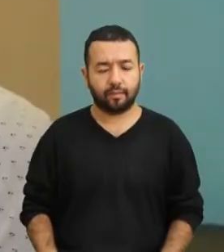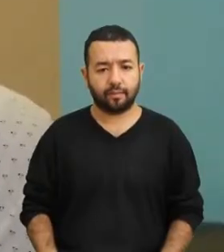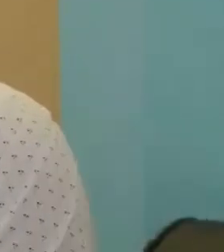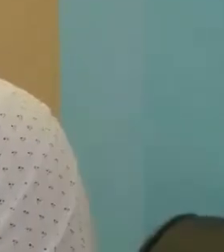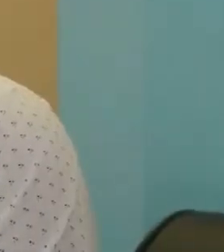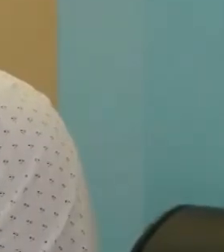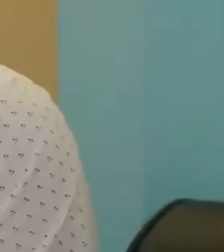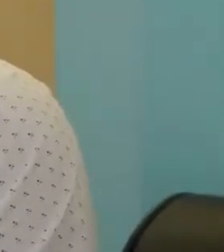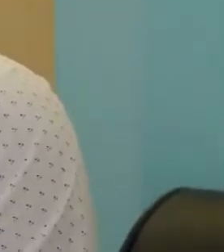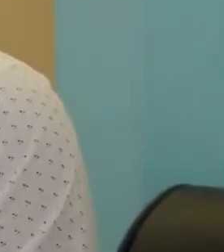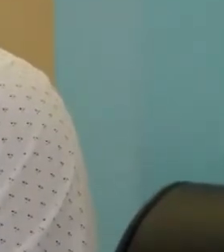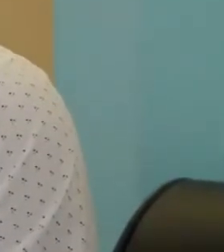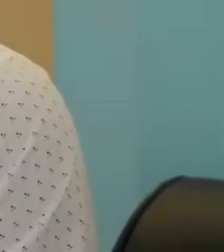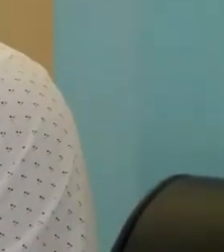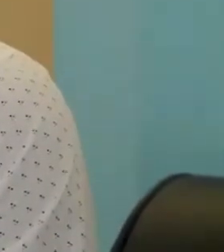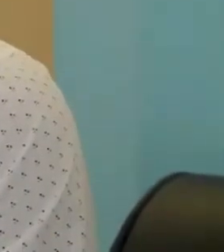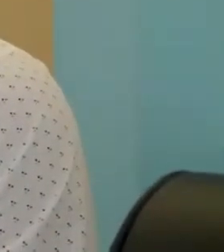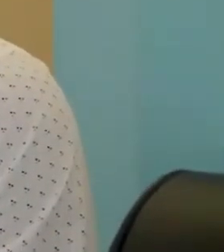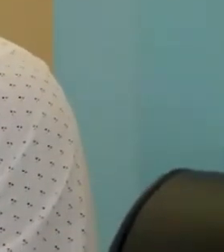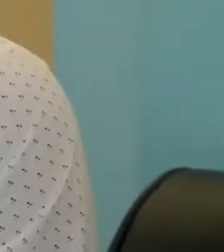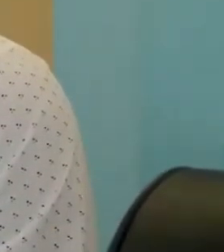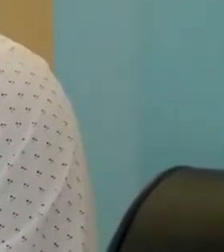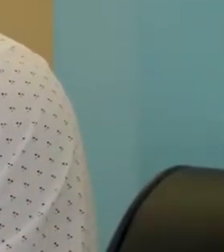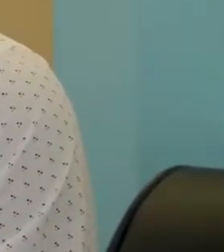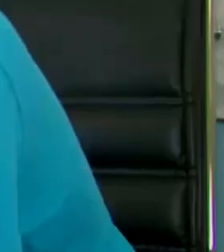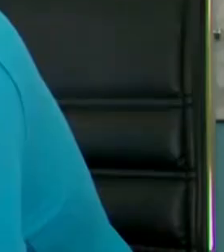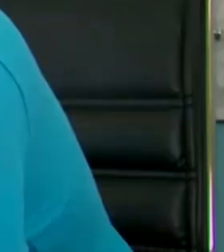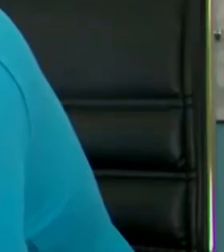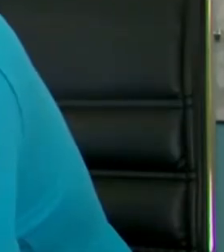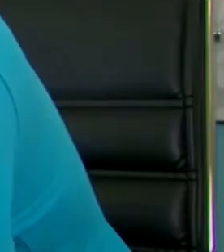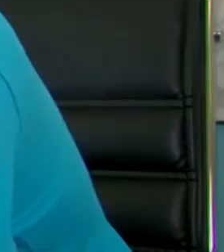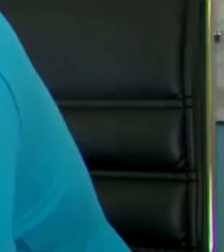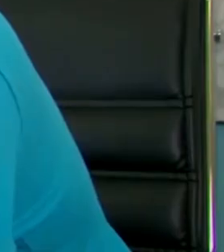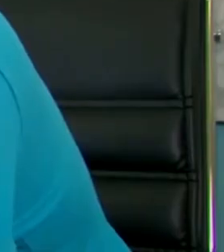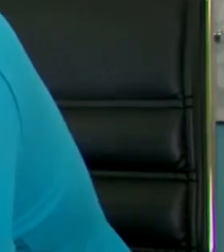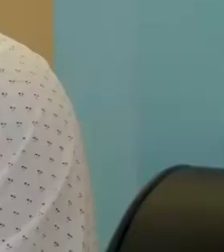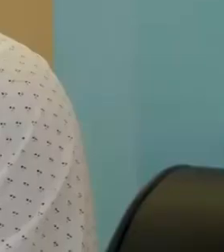Saf nefret dolu gözlerle Nurhan'a bakarken Nurhan başını önüne eğmiş, üzgün, düşünceli.